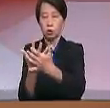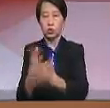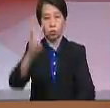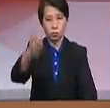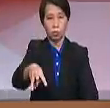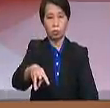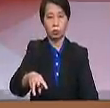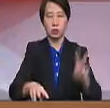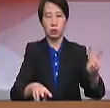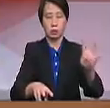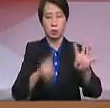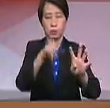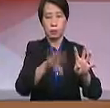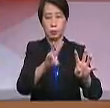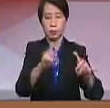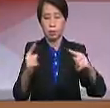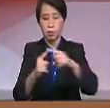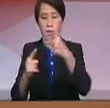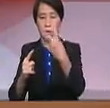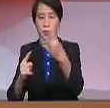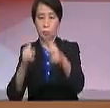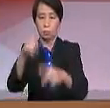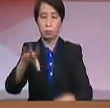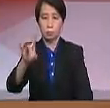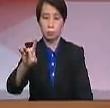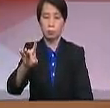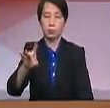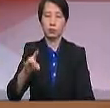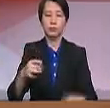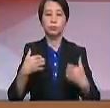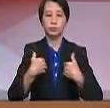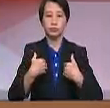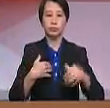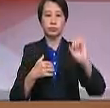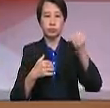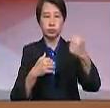Julai sehingga 12 Ogos 2020, seramai